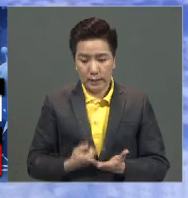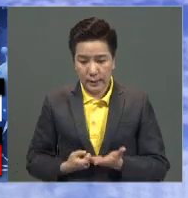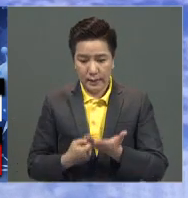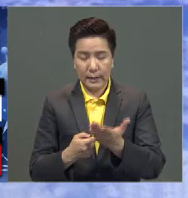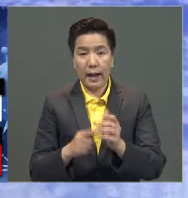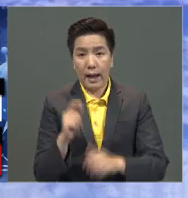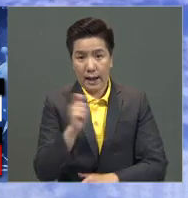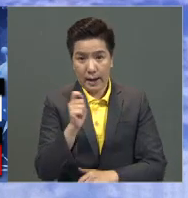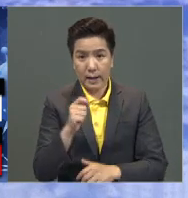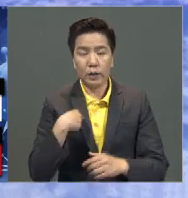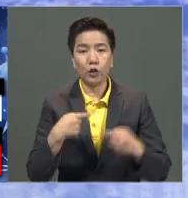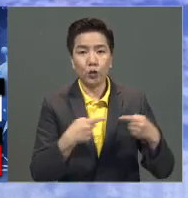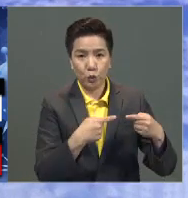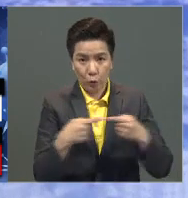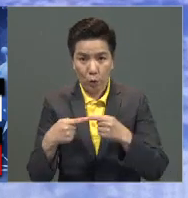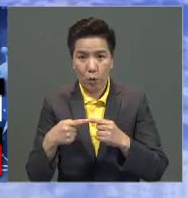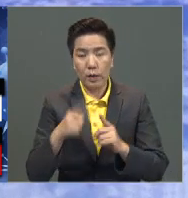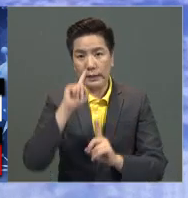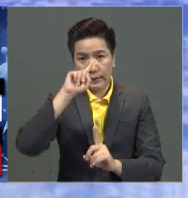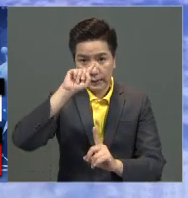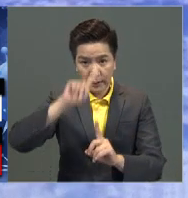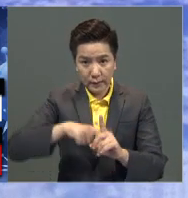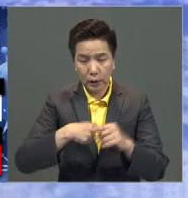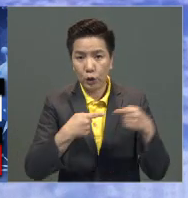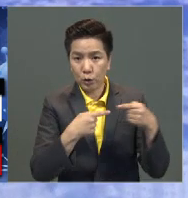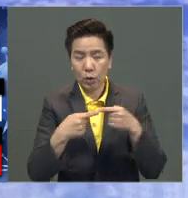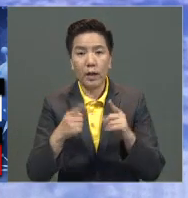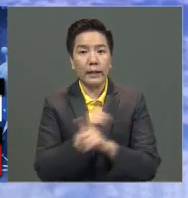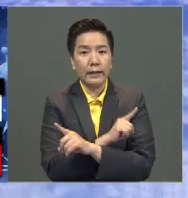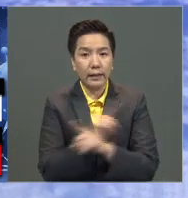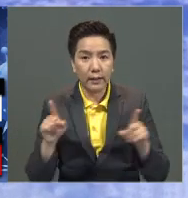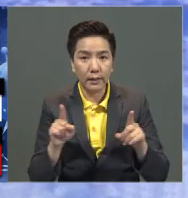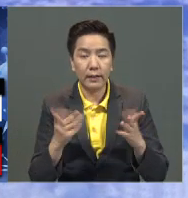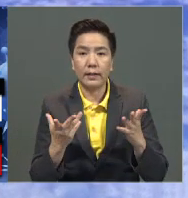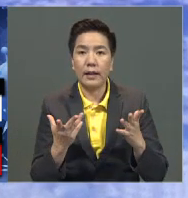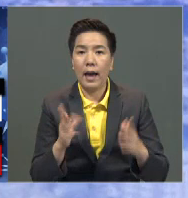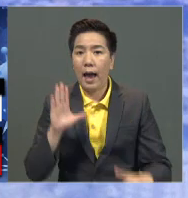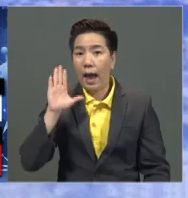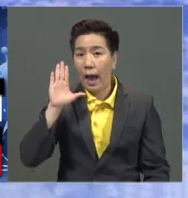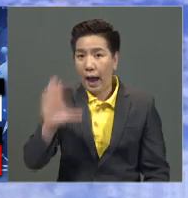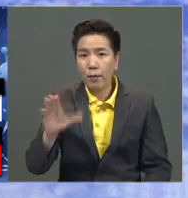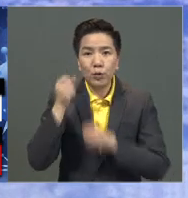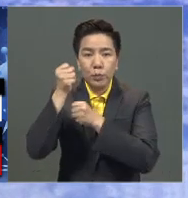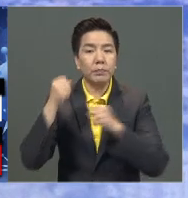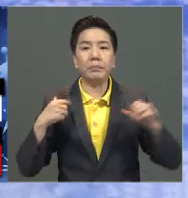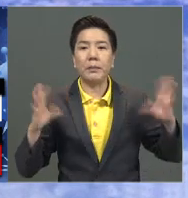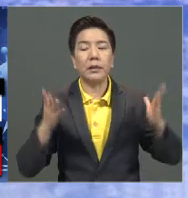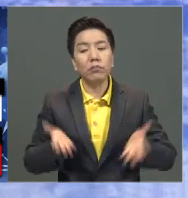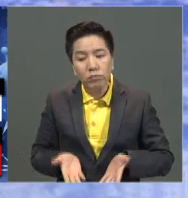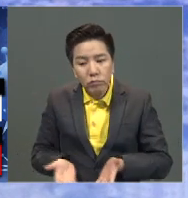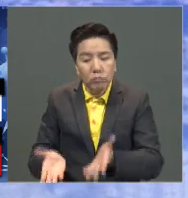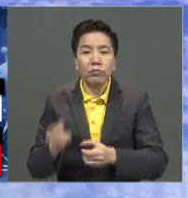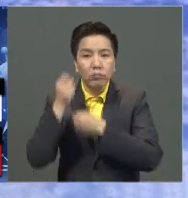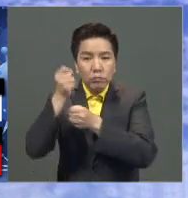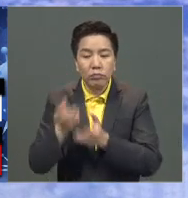ถึงนี้ในการต่อพรกฉุกเฉินออกไปอีก1เดือนโดยไม่มีมาตรการเรื่องการห้ามการชุมนุมเพื่อให้มั่น